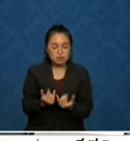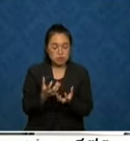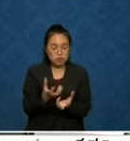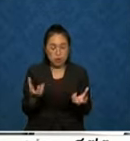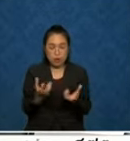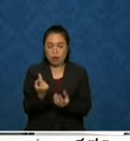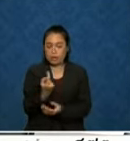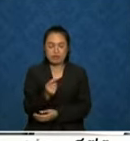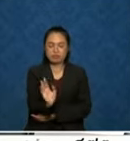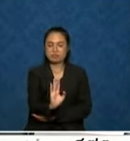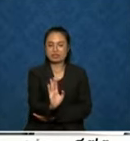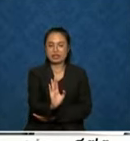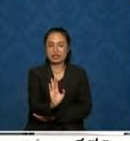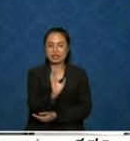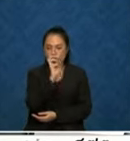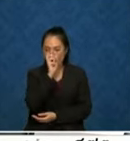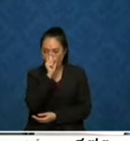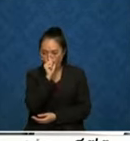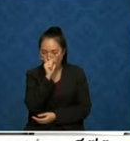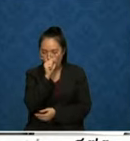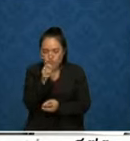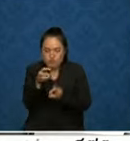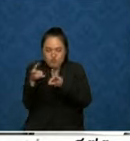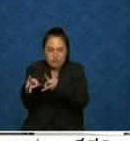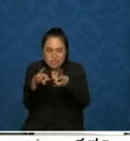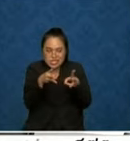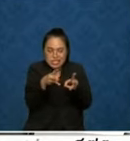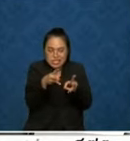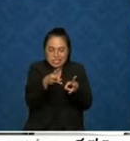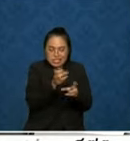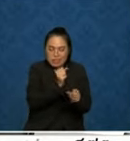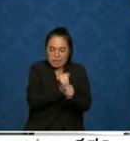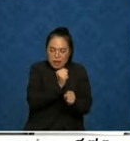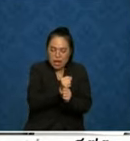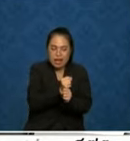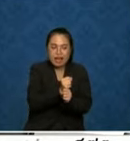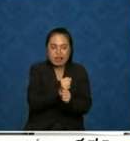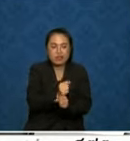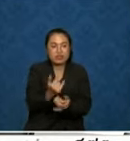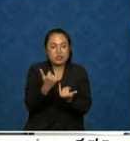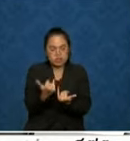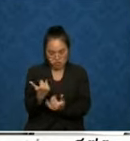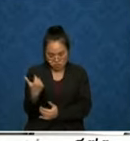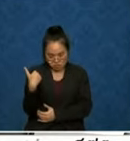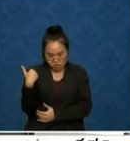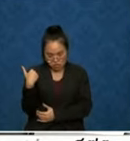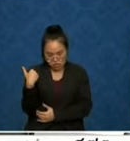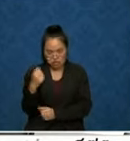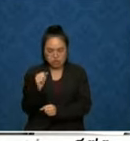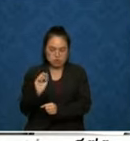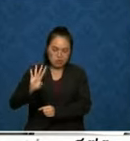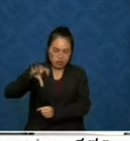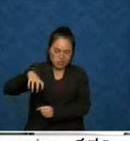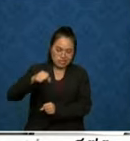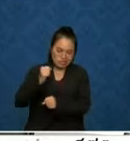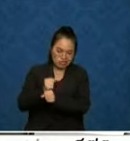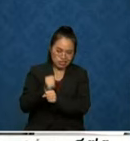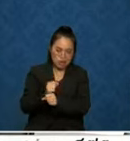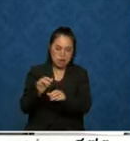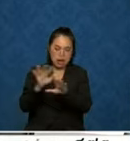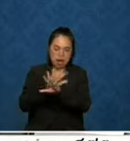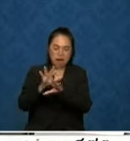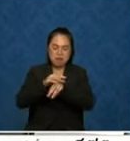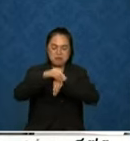ไม่ได้แต่ต้องมองวิธีการเดี๋ยวนี้มีการทำกึ่งๆแชร์ลูกโซ่นะครับโดยที่เอาเทคโนโ